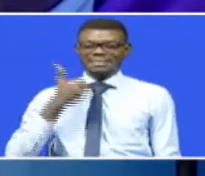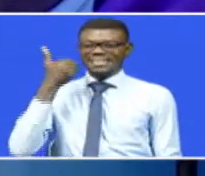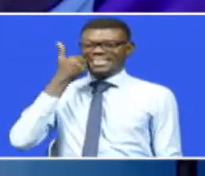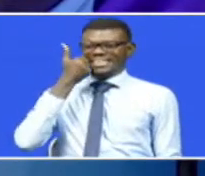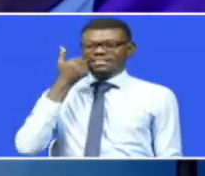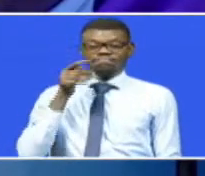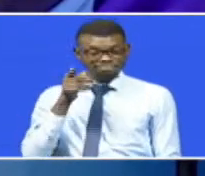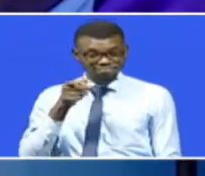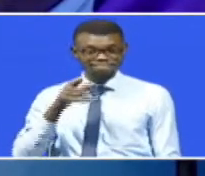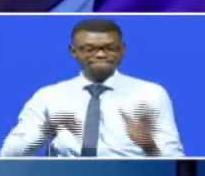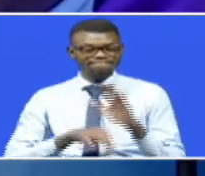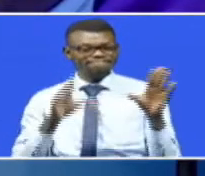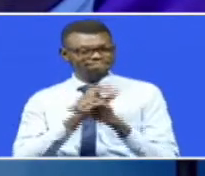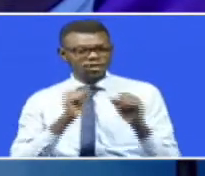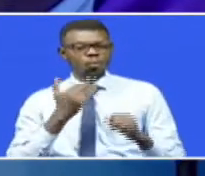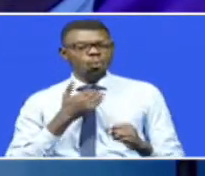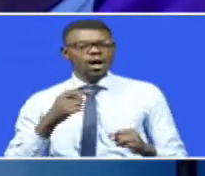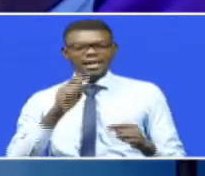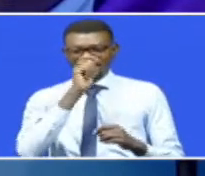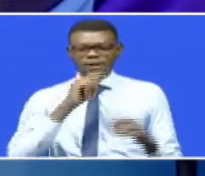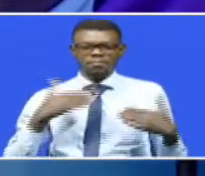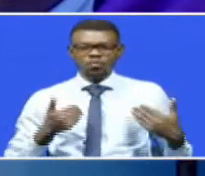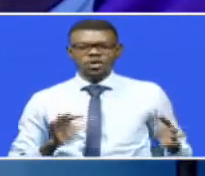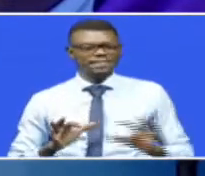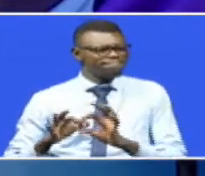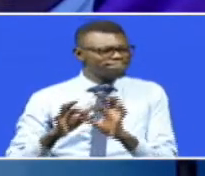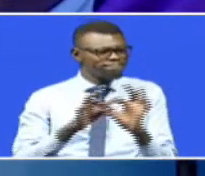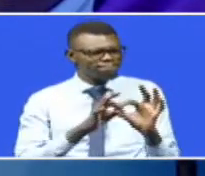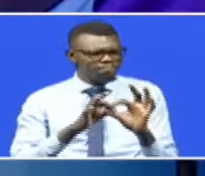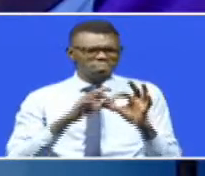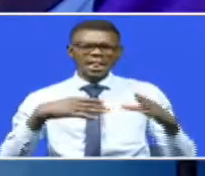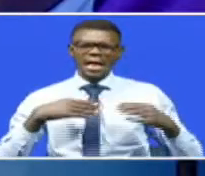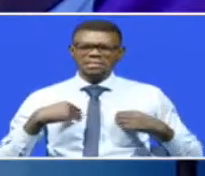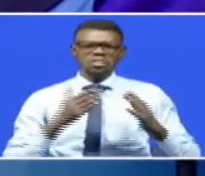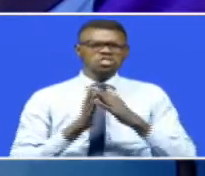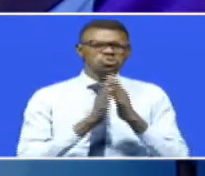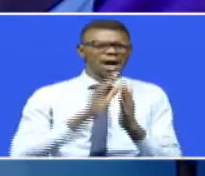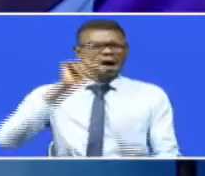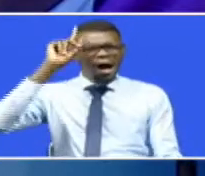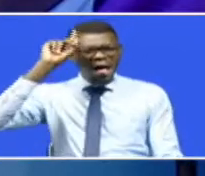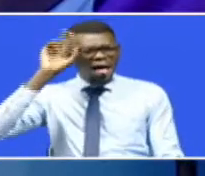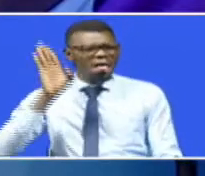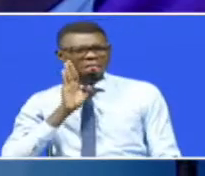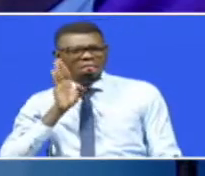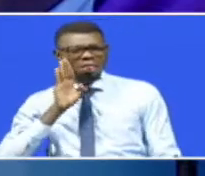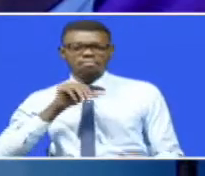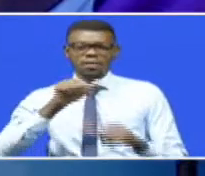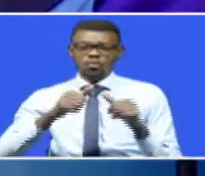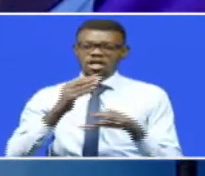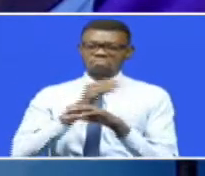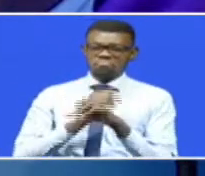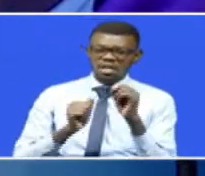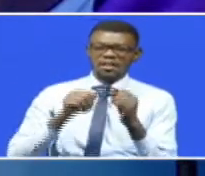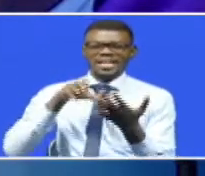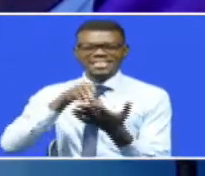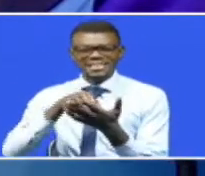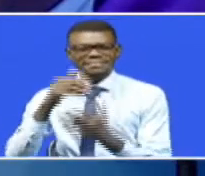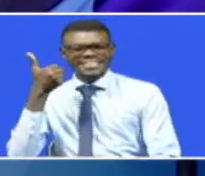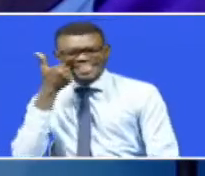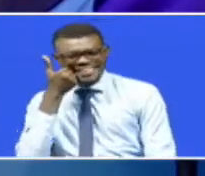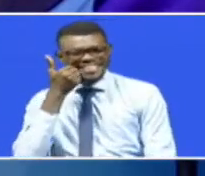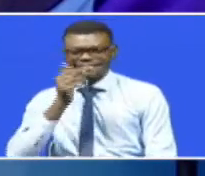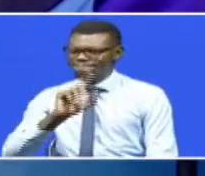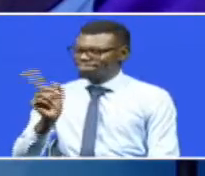amewataka Watanzania kushikamana kama taifa na kupuuzilia mbali yanayosemwa kuhusu hali ya rais ama hali ya afya ya